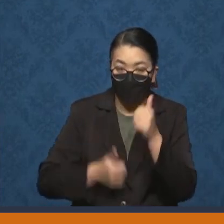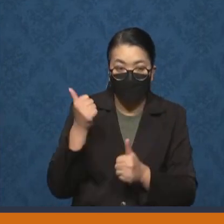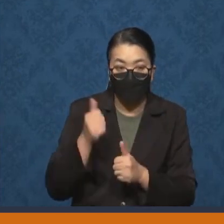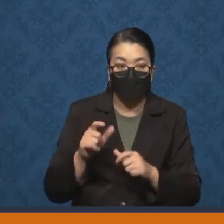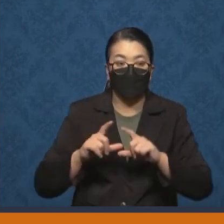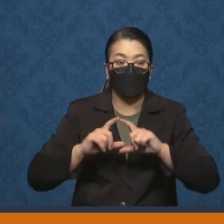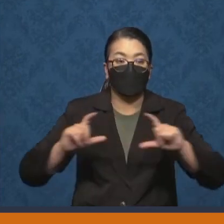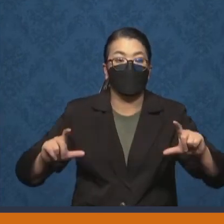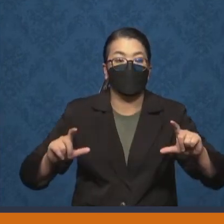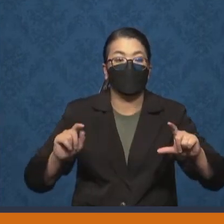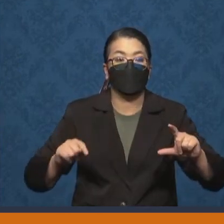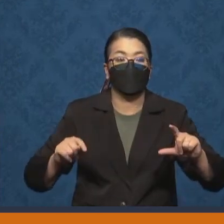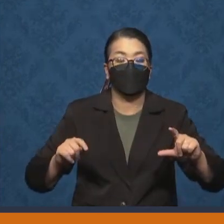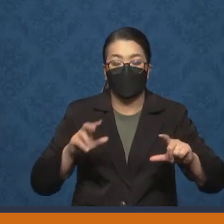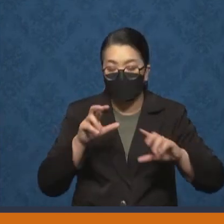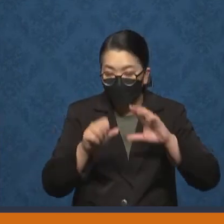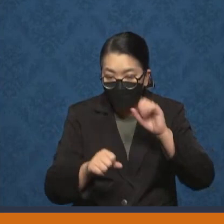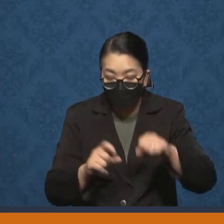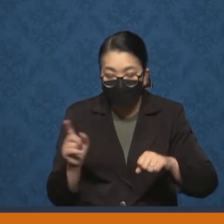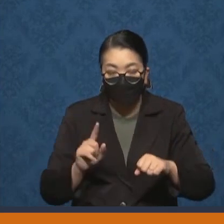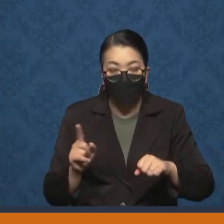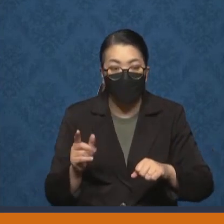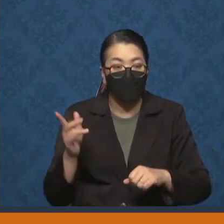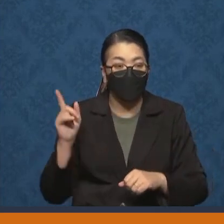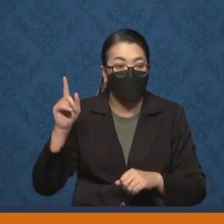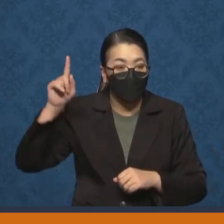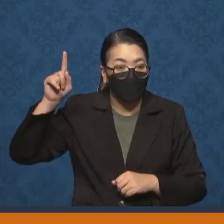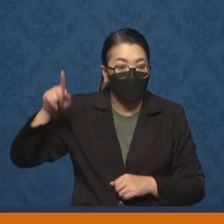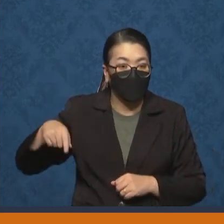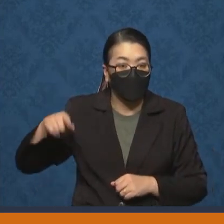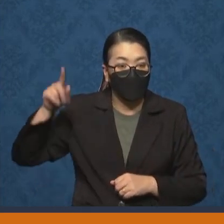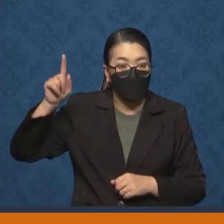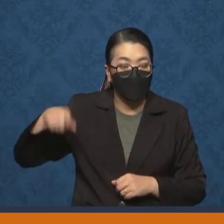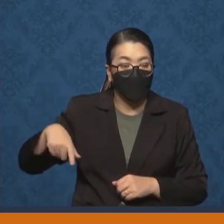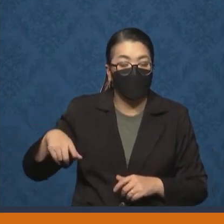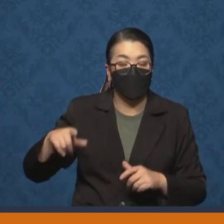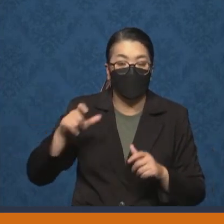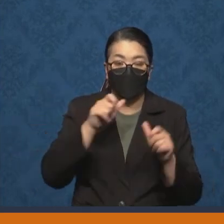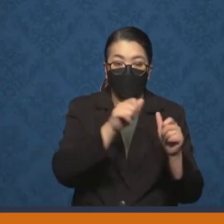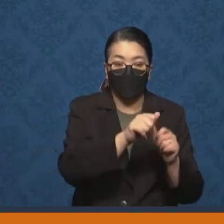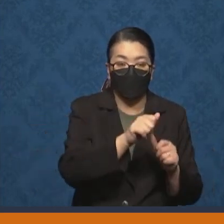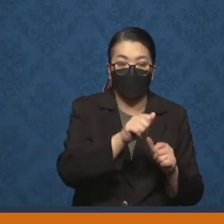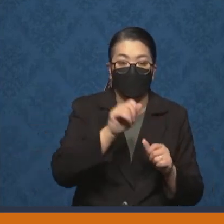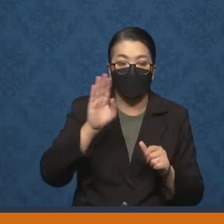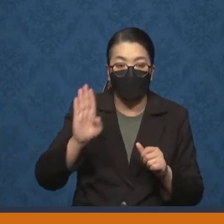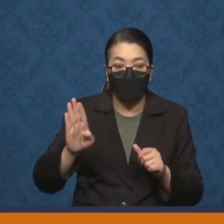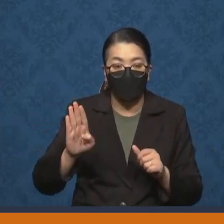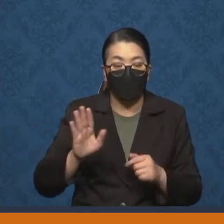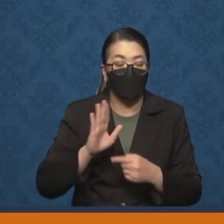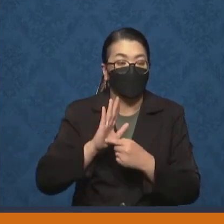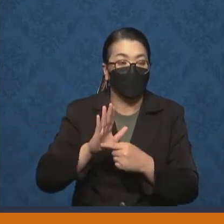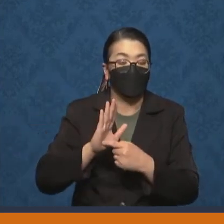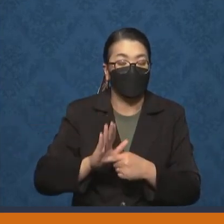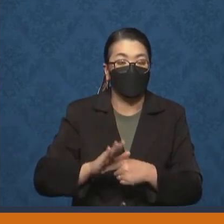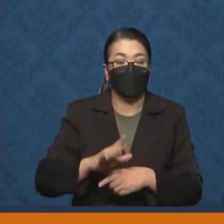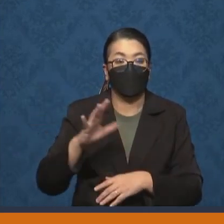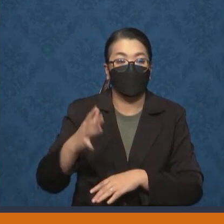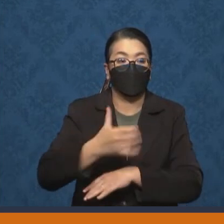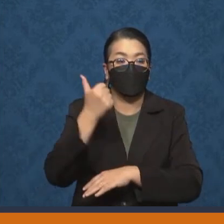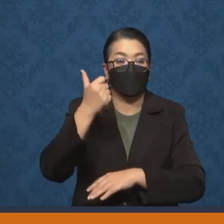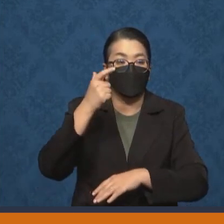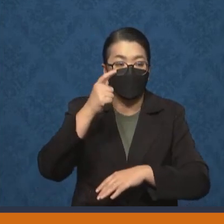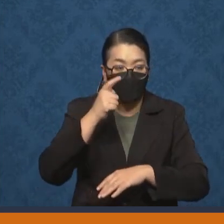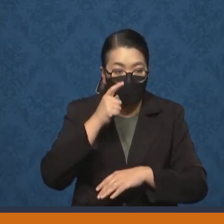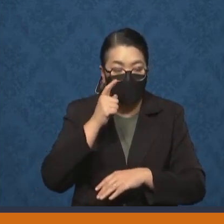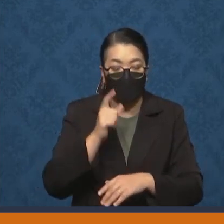ครับข้อสังเกตในสไลด์ด้านนี้ก็คือพรรค A และพรรค B ครับเป็นตัวอย่างของพรรคการเมืองใหญ่นะครับก็คือ